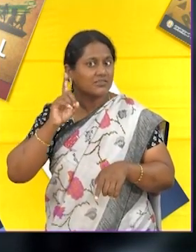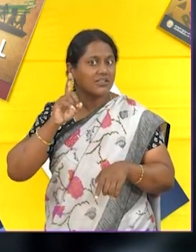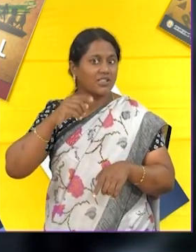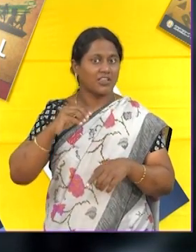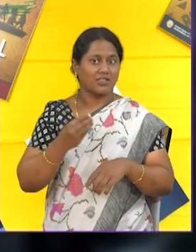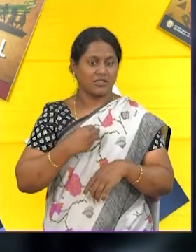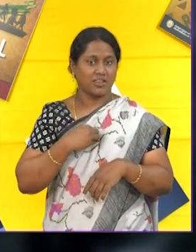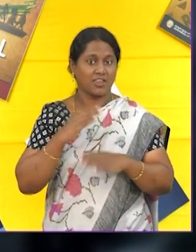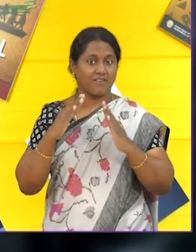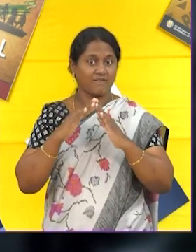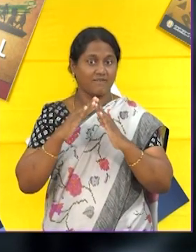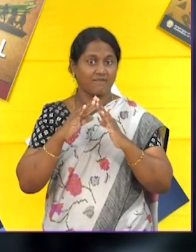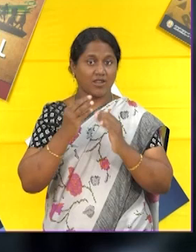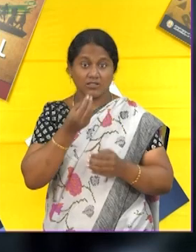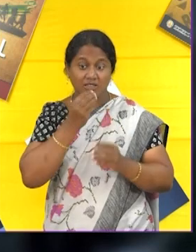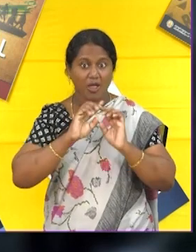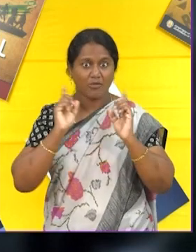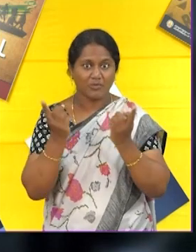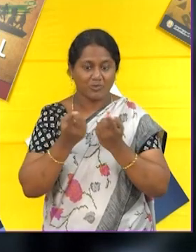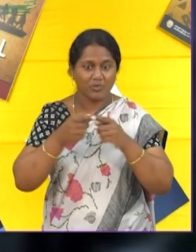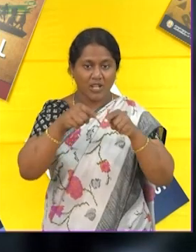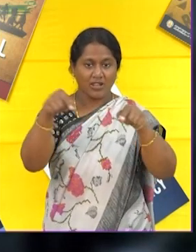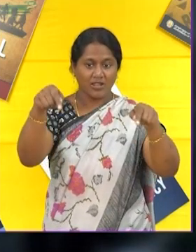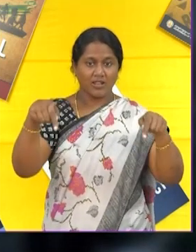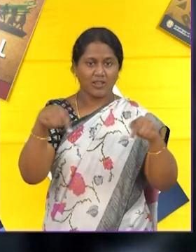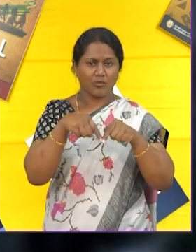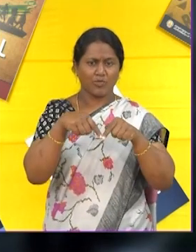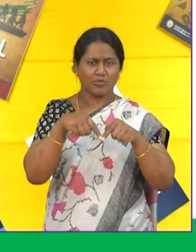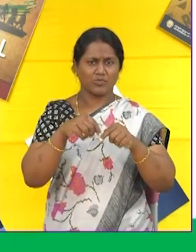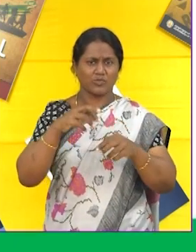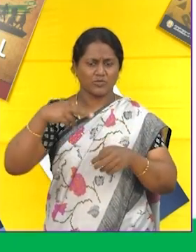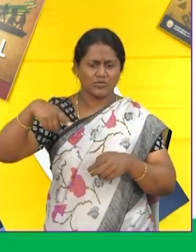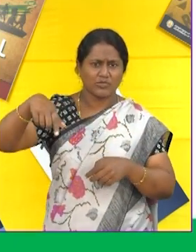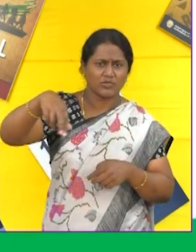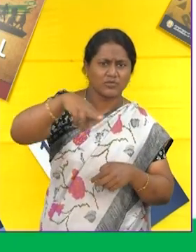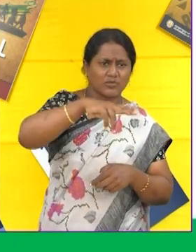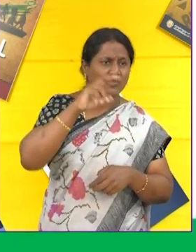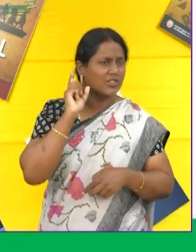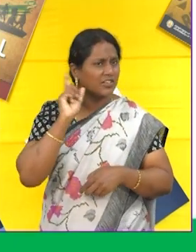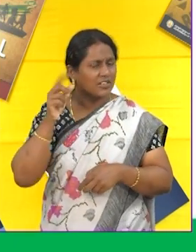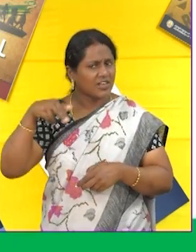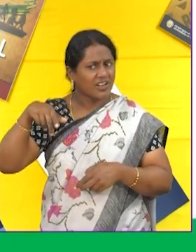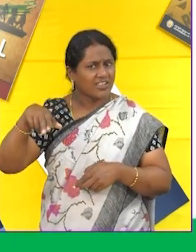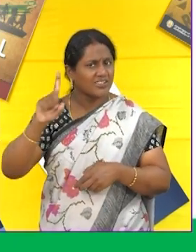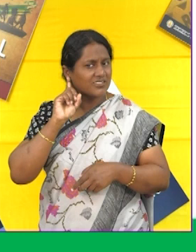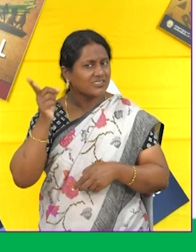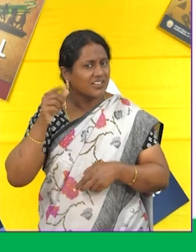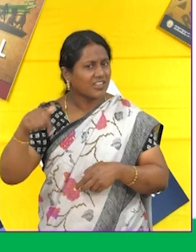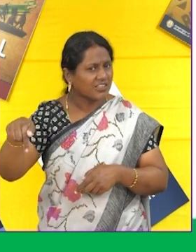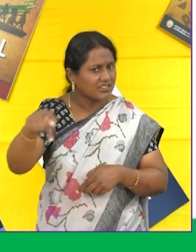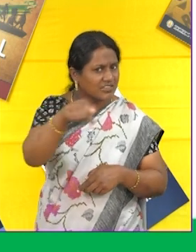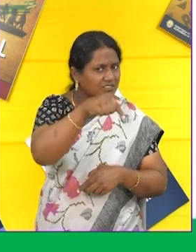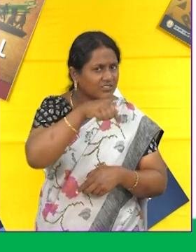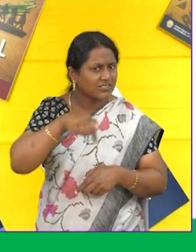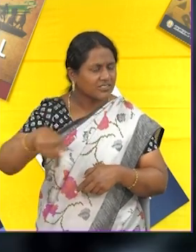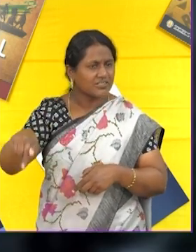ஓசை. ரித்மிக் சவுண்ட் கண்ணா பின்னன்ற சவுண்ட், சீரான ஓசை தான் ரித்மிக்னு சொல்லுவோம் நம்ம. ரித்மிக் குவிக் கேடன்ஸ்டு வாக்கிங் அரவுண்ட் த டைனிங்